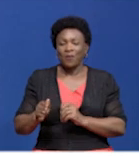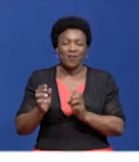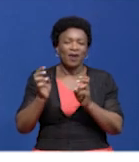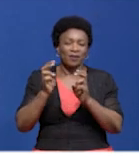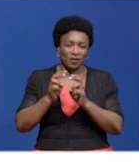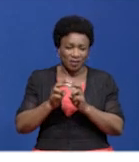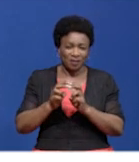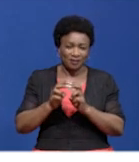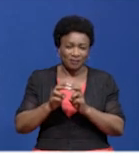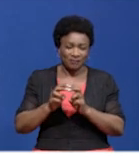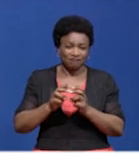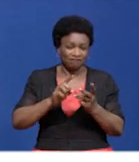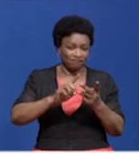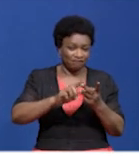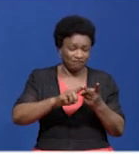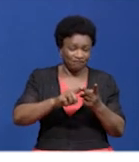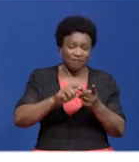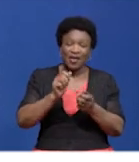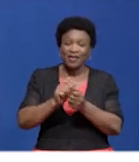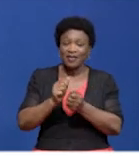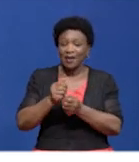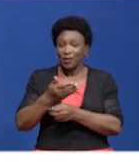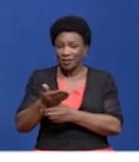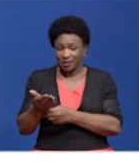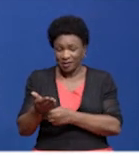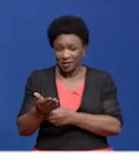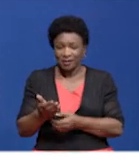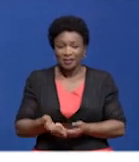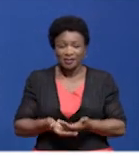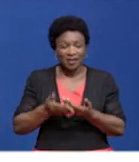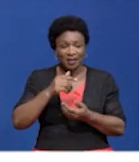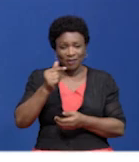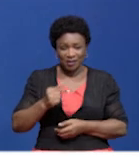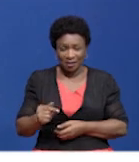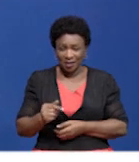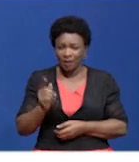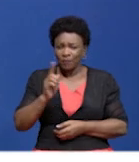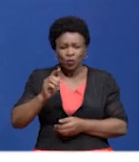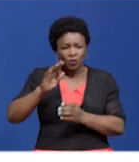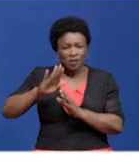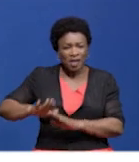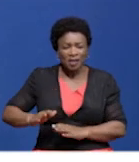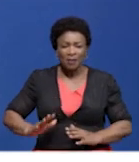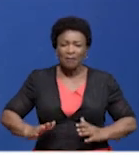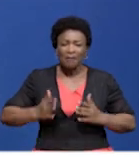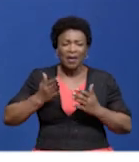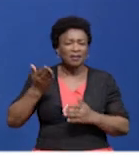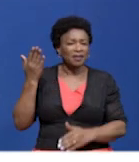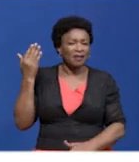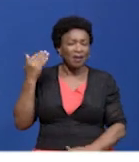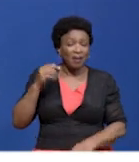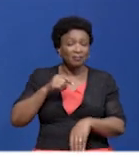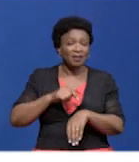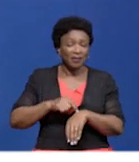ambach nadani kwe kat watane t kui maisha tulu tun wakati sukari na